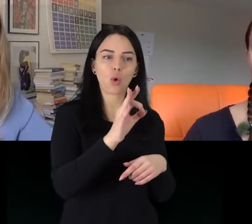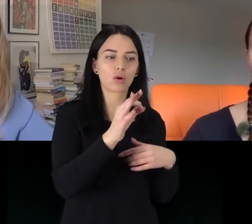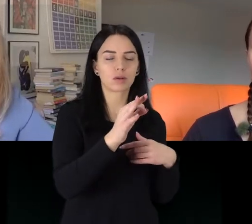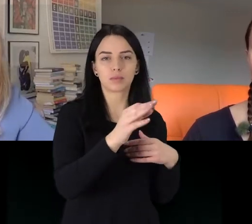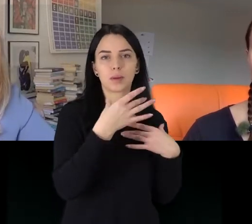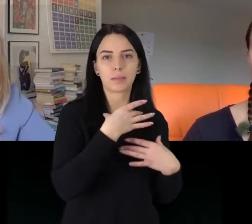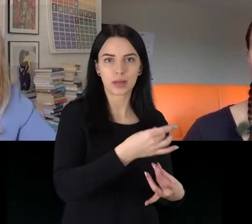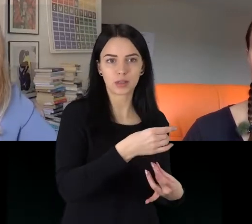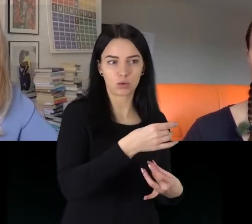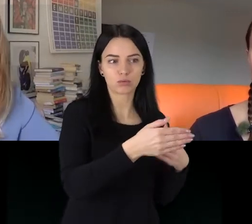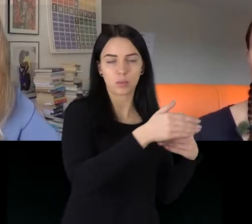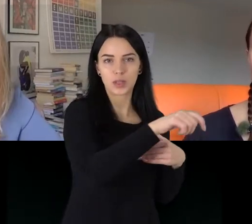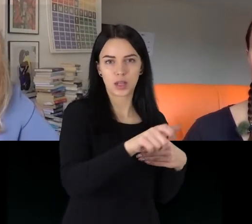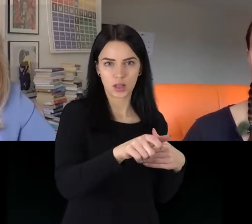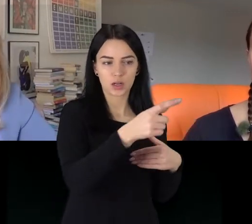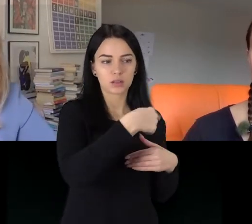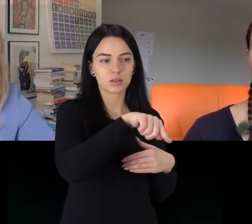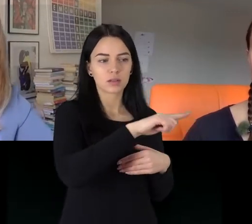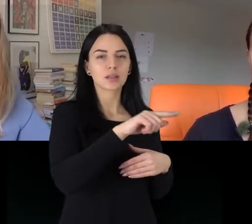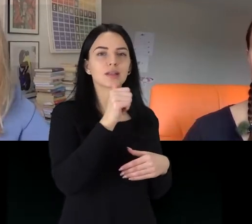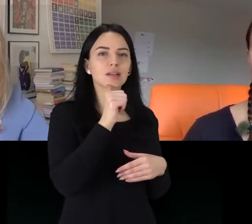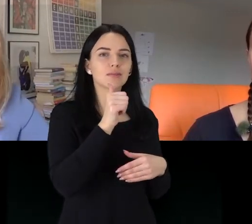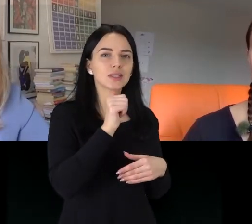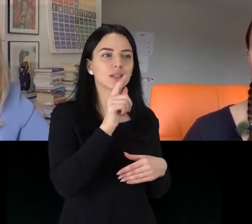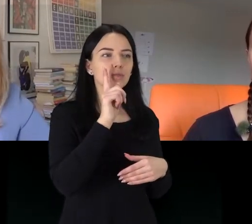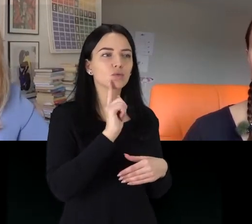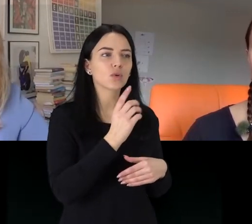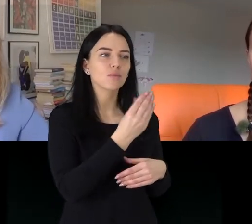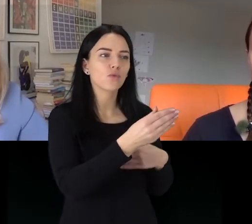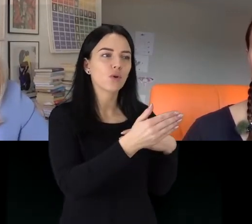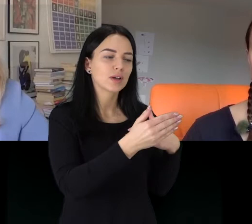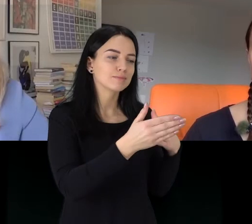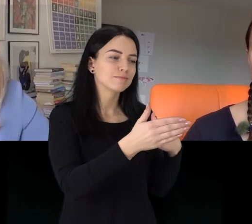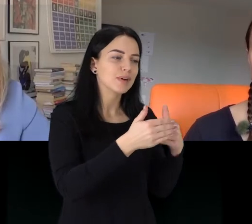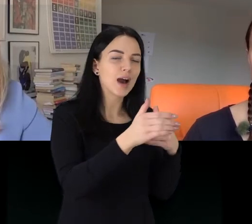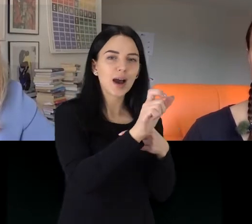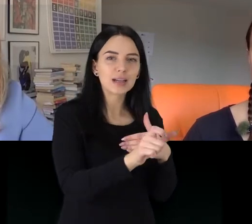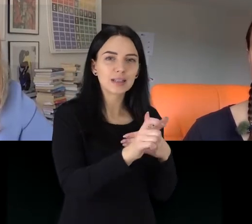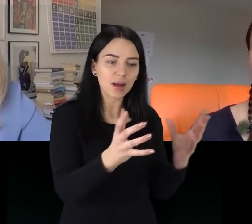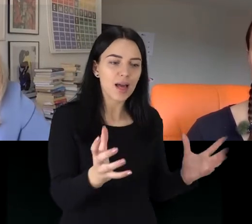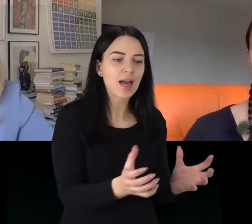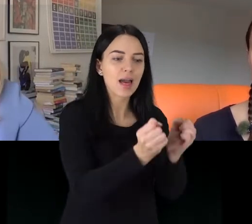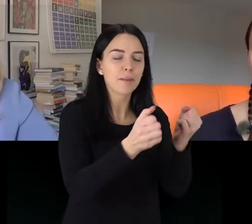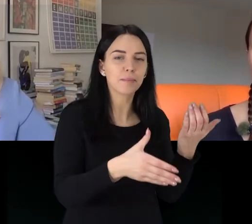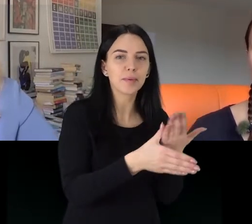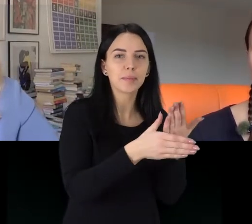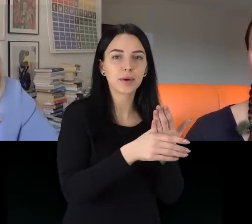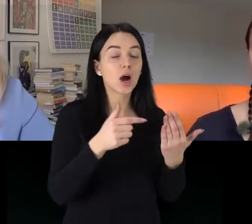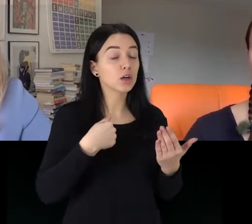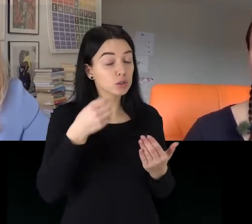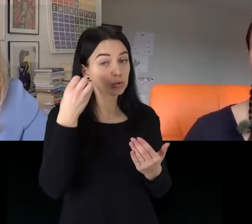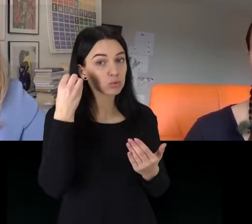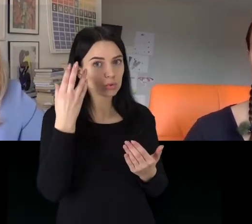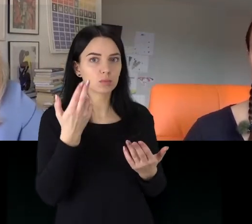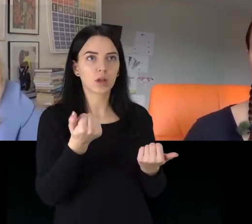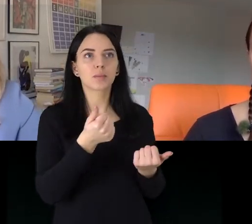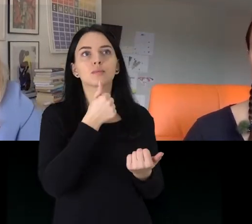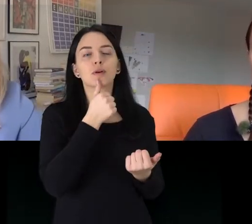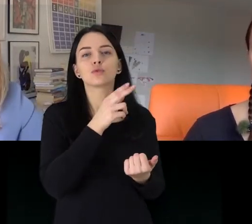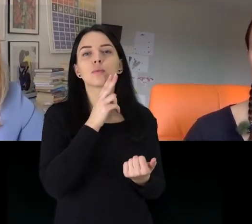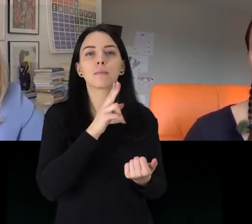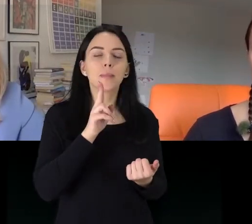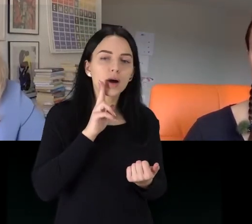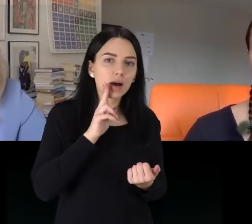artimųjų, ar ne, ir kai jie visą laiką nori ištraukti tuos savo artimuosius. Ir aš juos labai suprantu, ar ne, nes tai yra, pavyzdžiui, įsivaizduokit mama